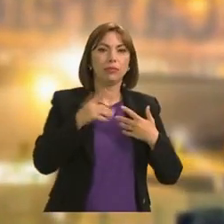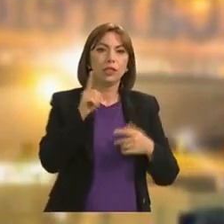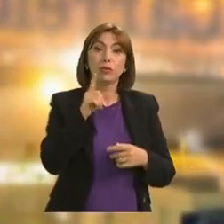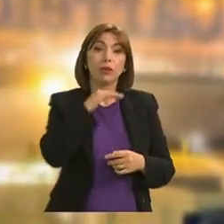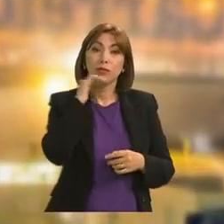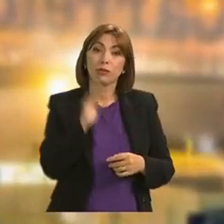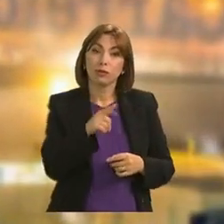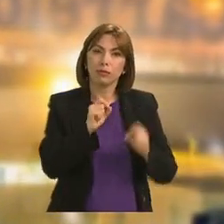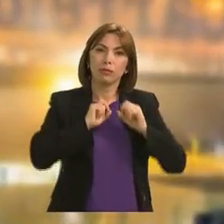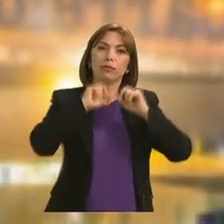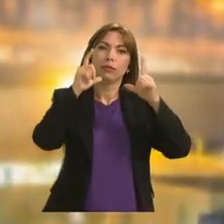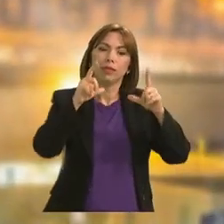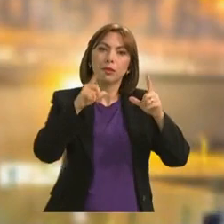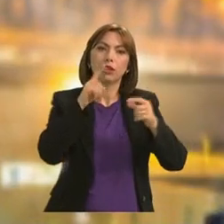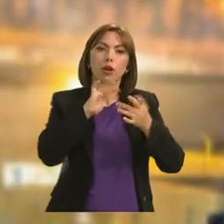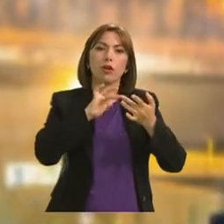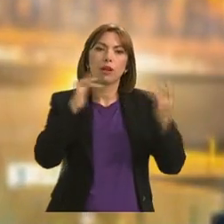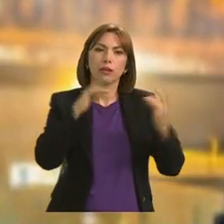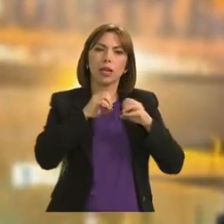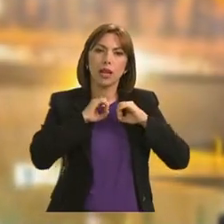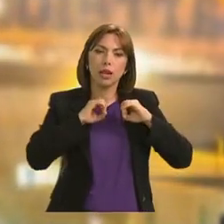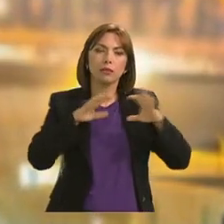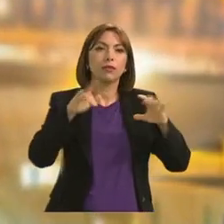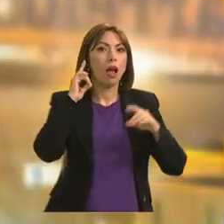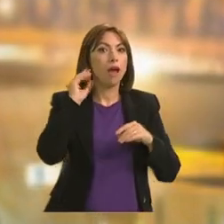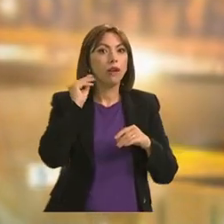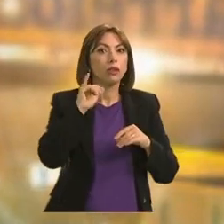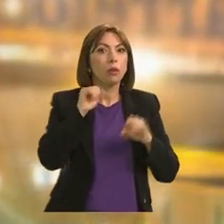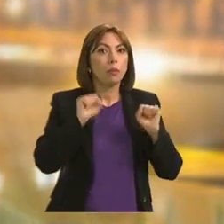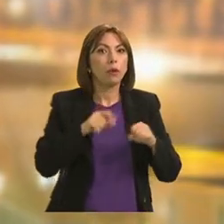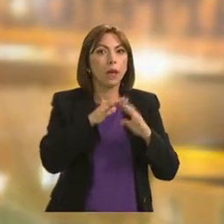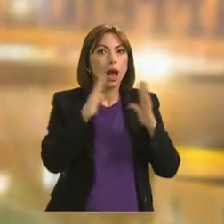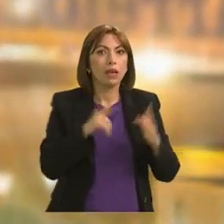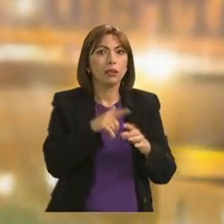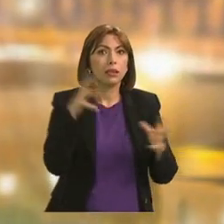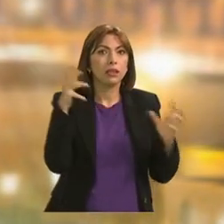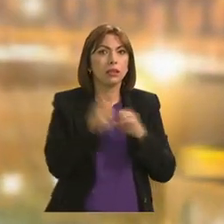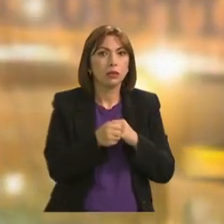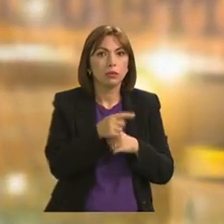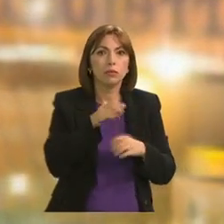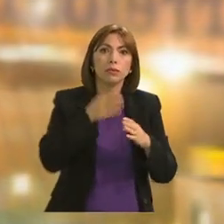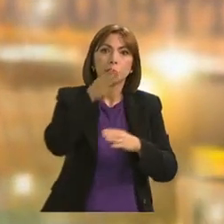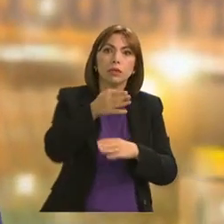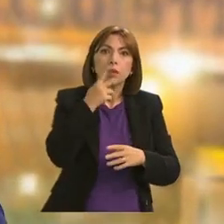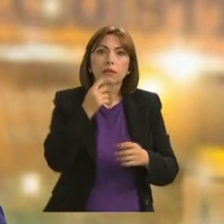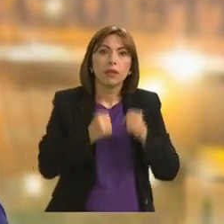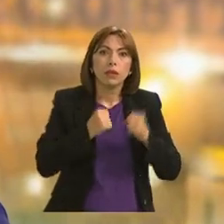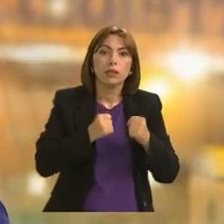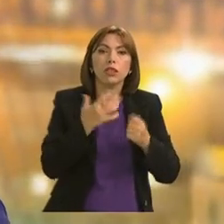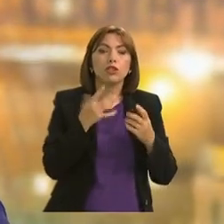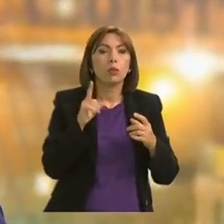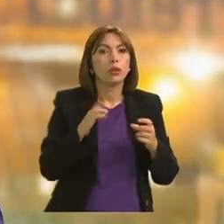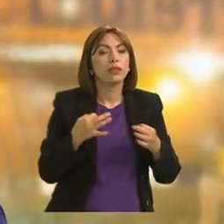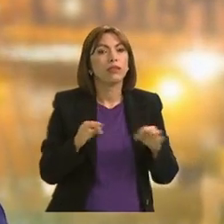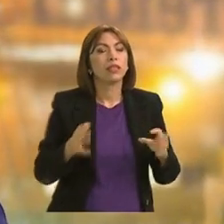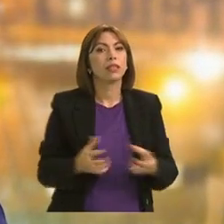N-a fost suficient. Au postat imaginile pe o rețea socială și așa a aflat și proprietarul că are casa distrusă. S-a dus într-un suflet să vadă ce